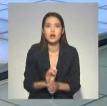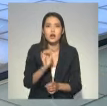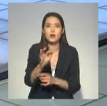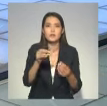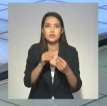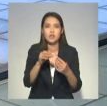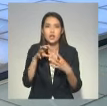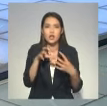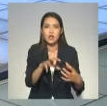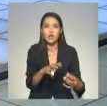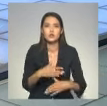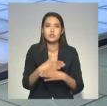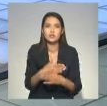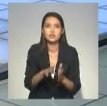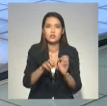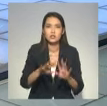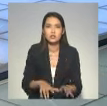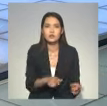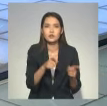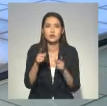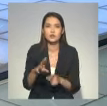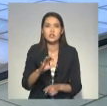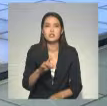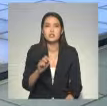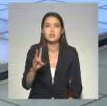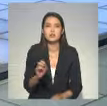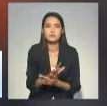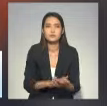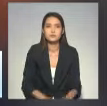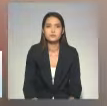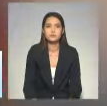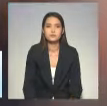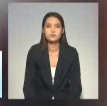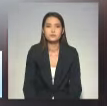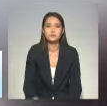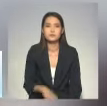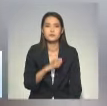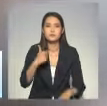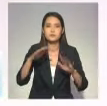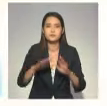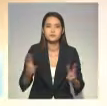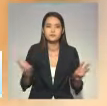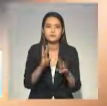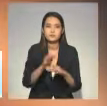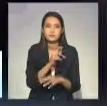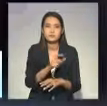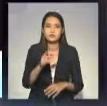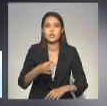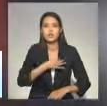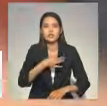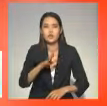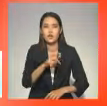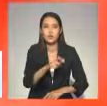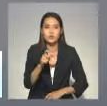10 автобусов для эвакуации людей. Дильнас Насекенова продолжит. С самых первых дней пожара волонтеры и неравнодушные